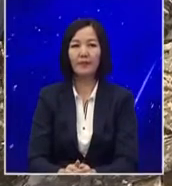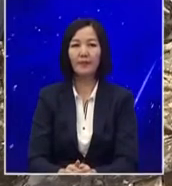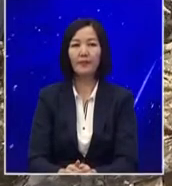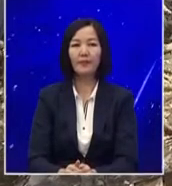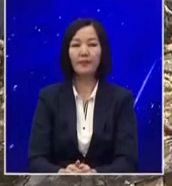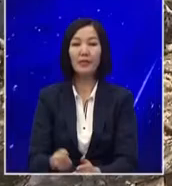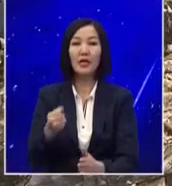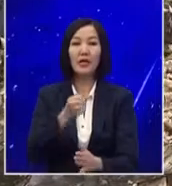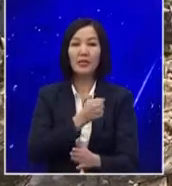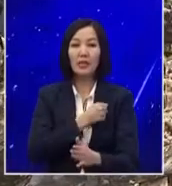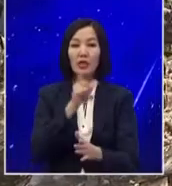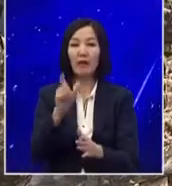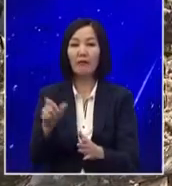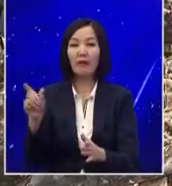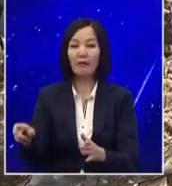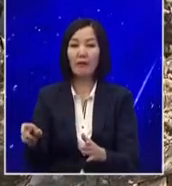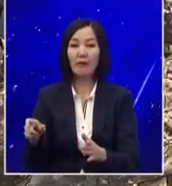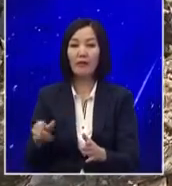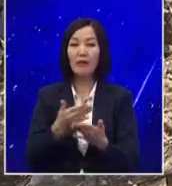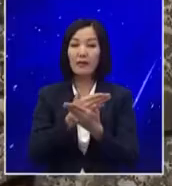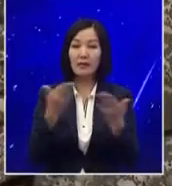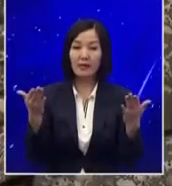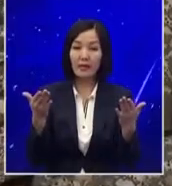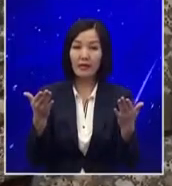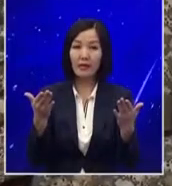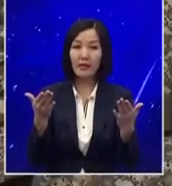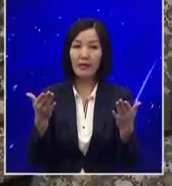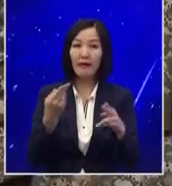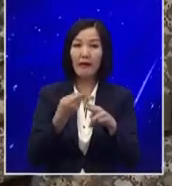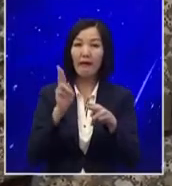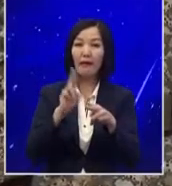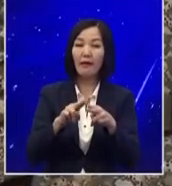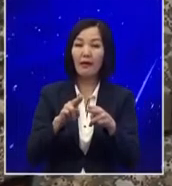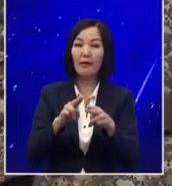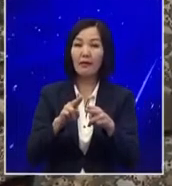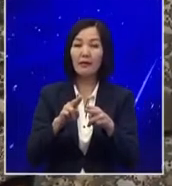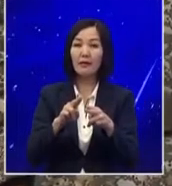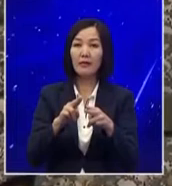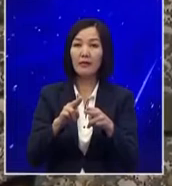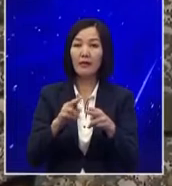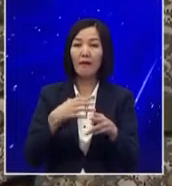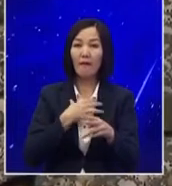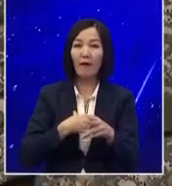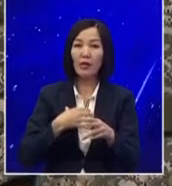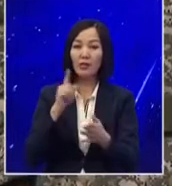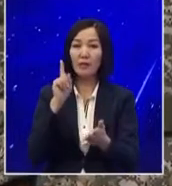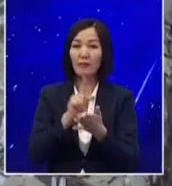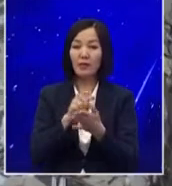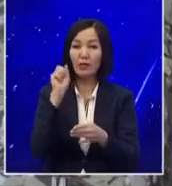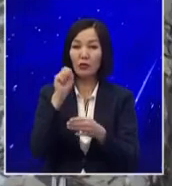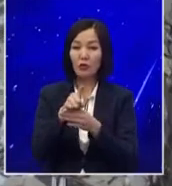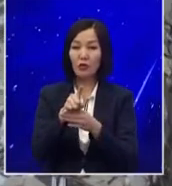Сержанттар мен сарбаздар, сіздерге ең қасиетті борыш жүктелген.